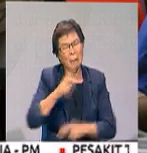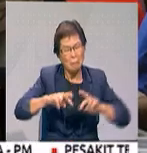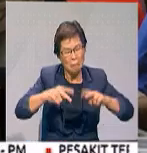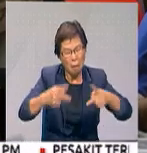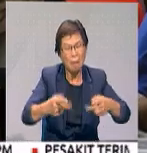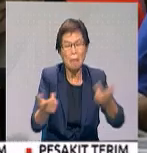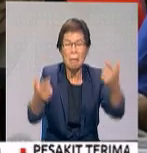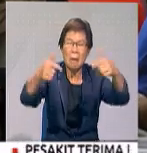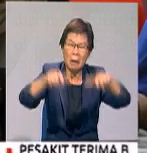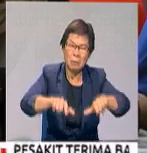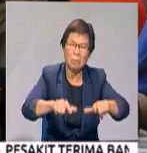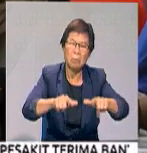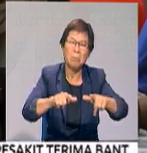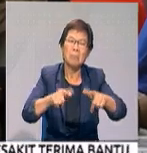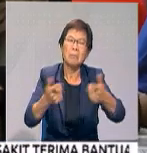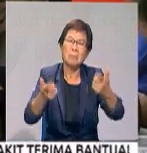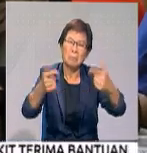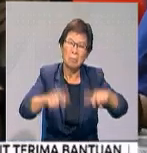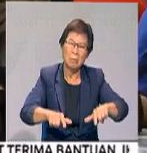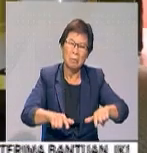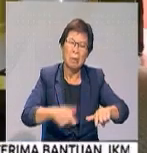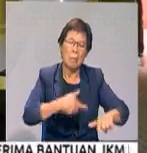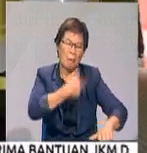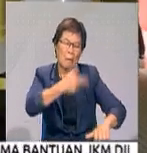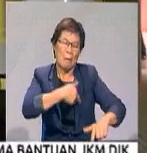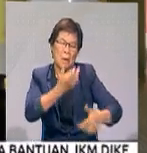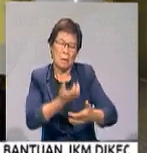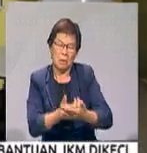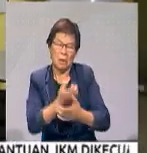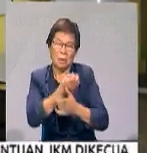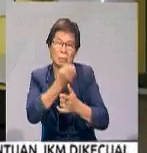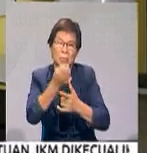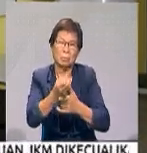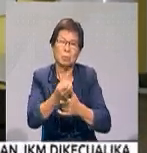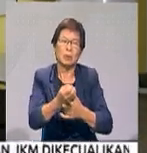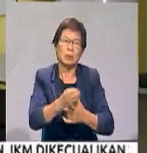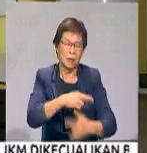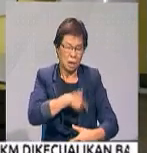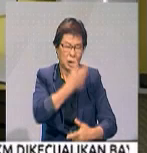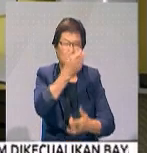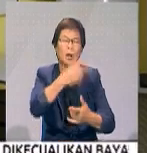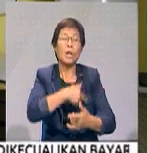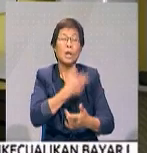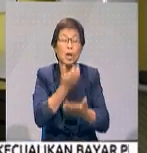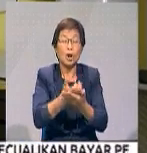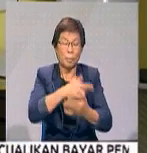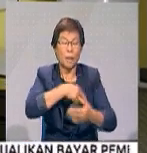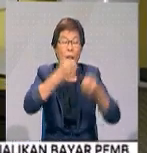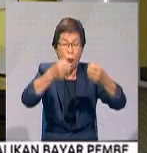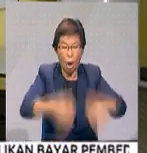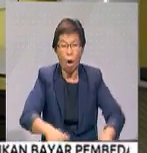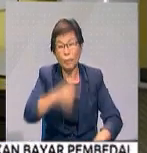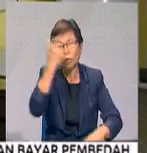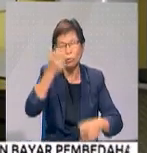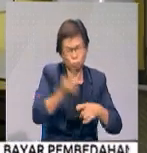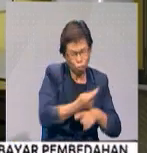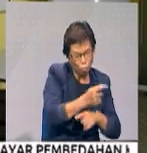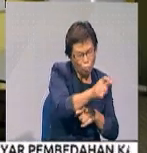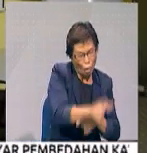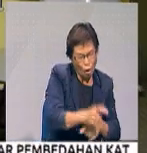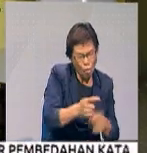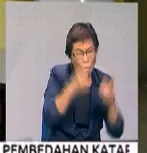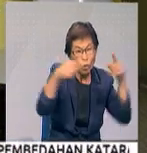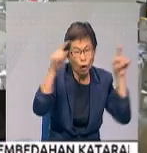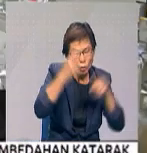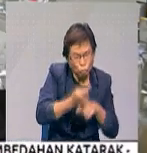menyebabkan berlakunya kerugian ekonomi ataupun panggil economic loss disebabkan oleh kita sudah train